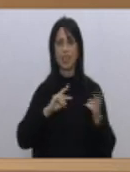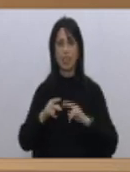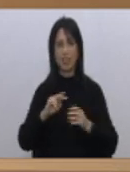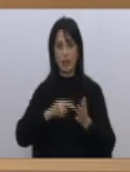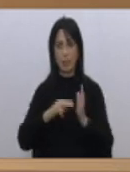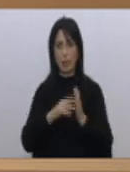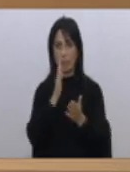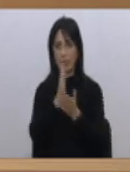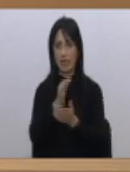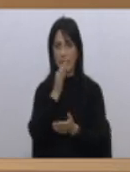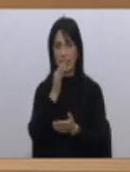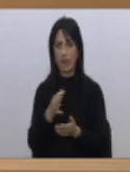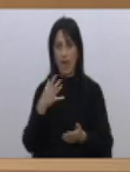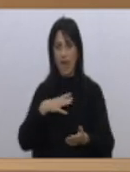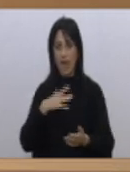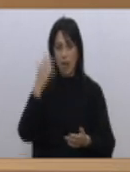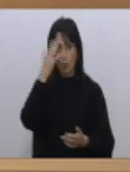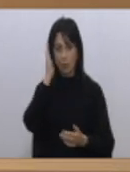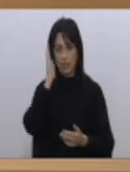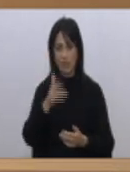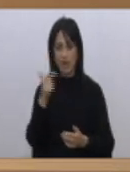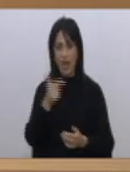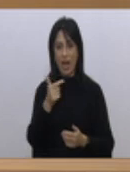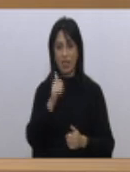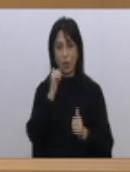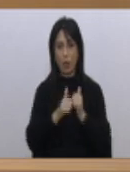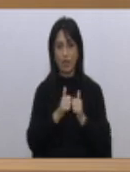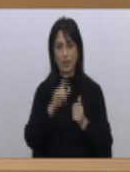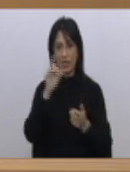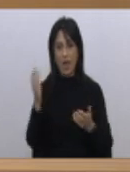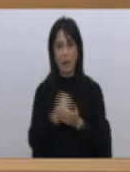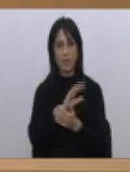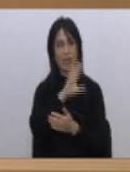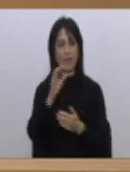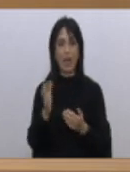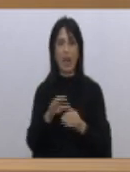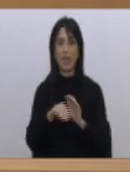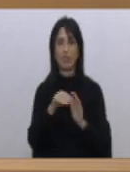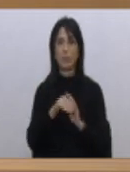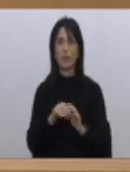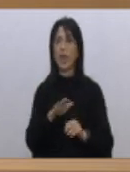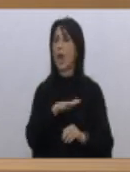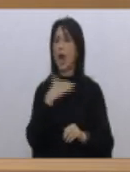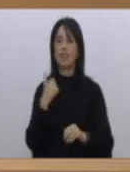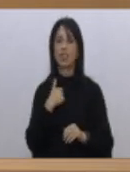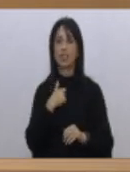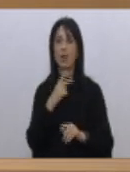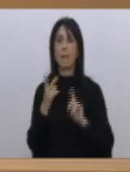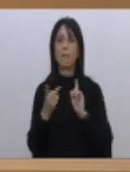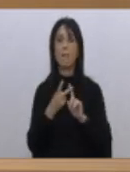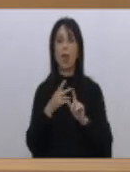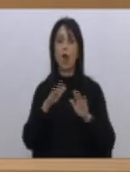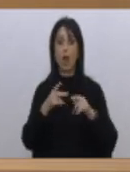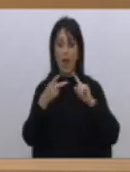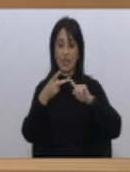ტაქტიკა პირდაპირ გეუნებით. ქართული ოცნება იქნება გარანტია ყოველთვის და გაიმარჯვებს ყველა არჩევნებში, მაგრამ არ გვინდა ჩვენ, რომ მეორე